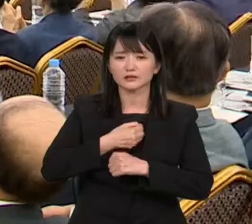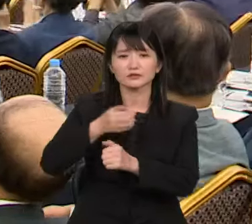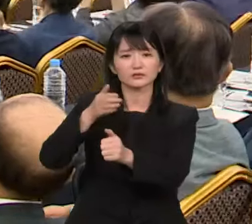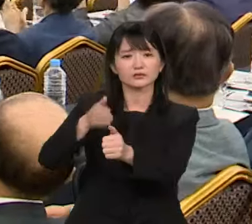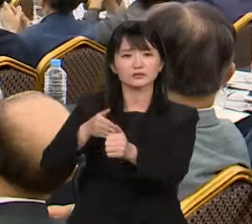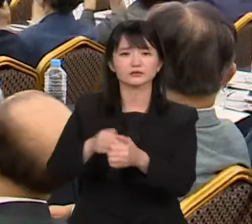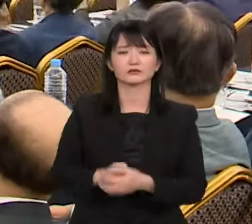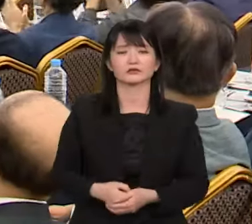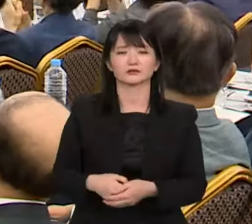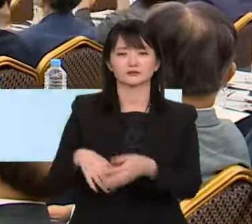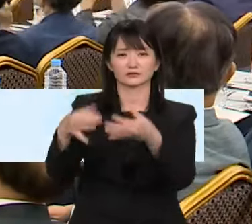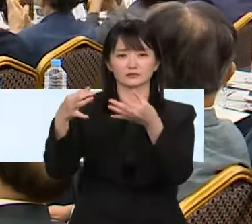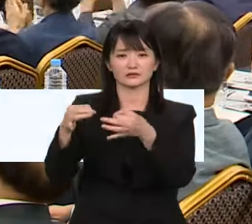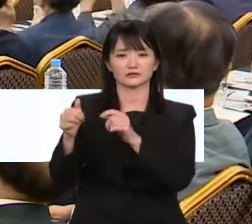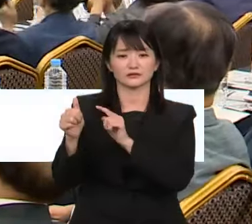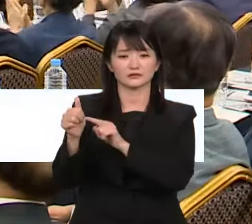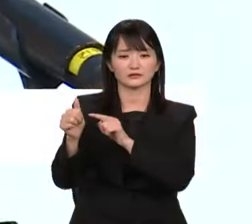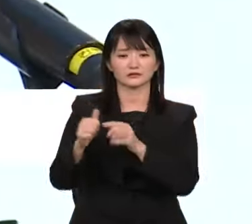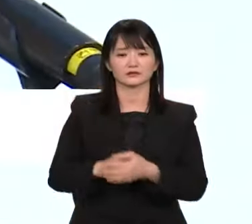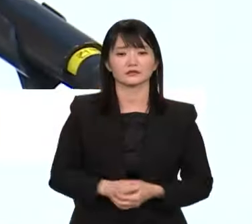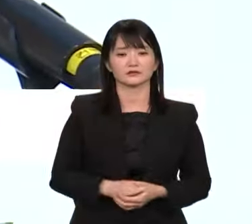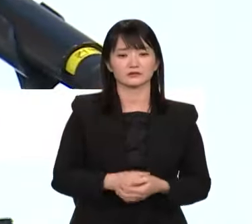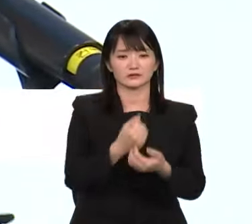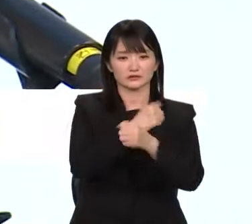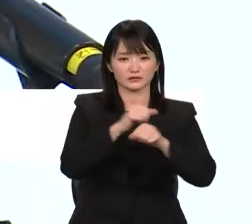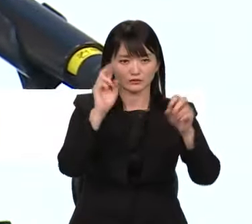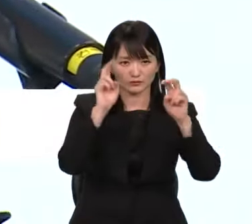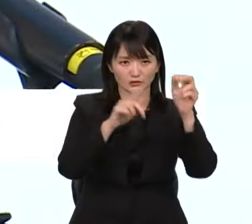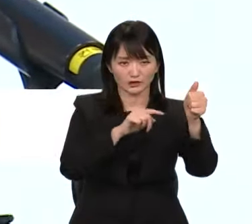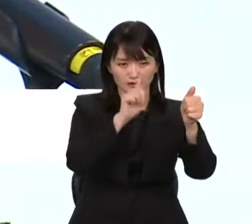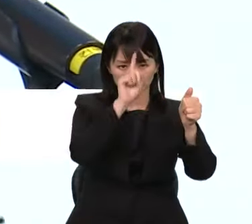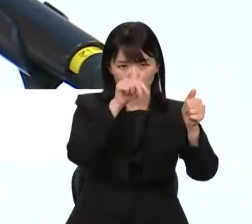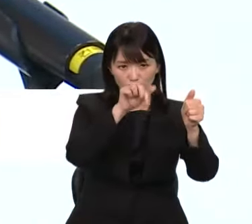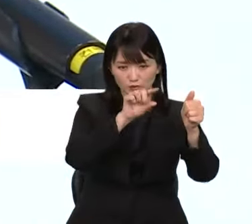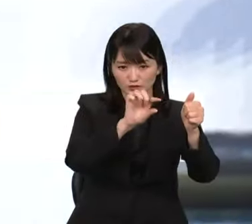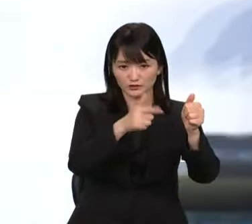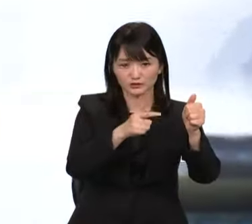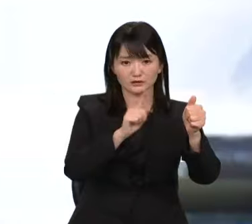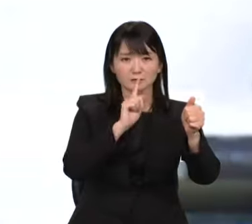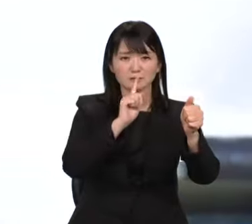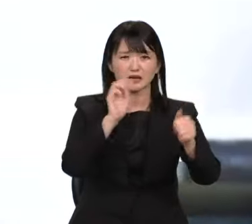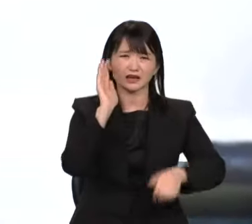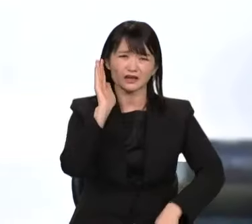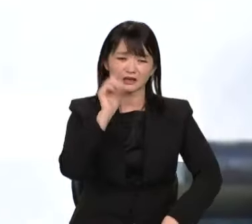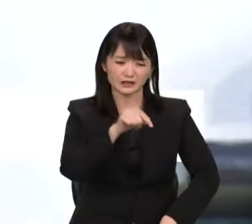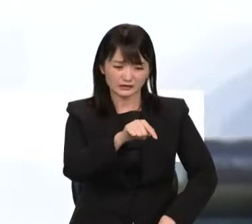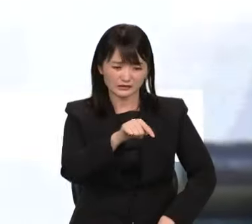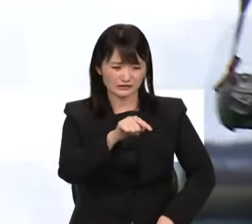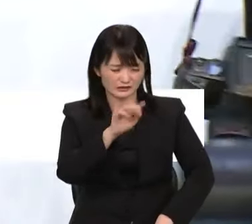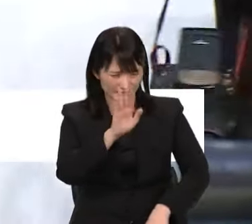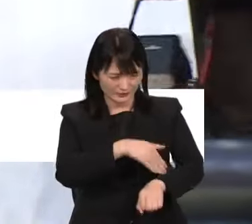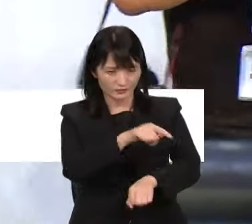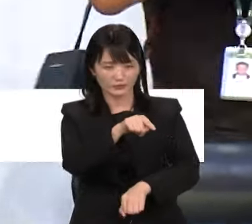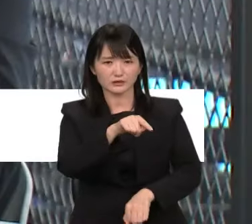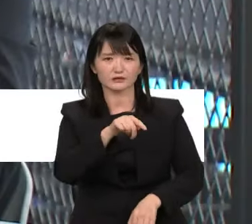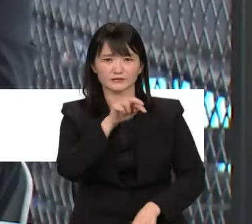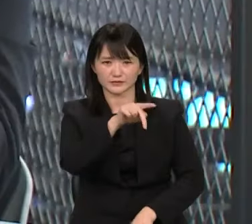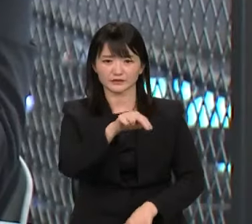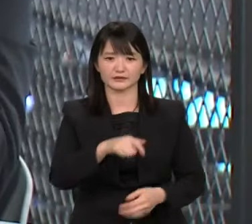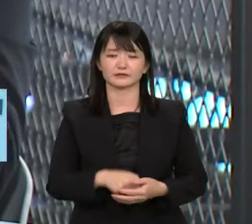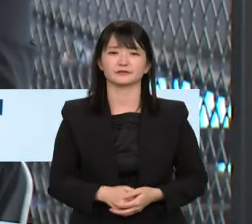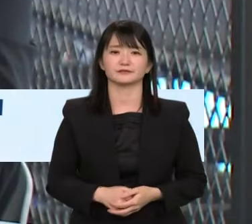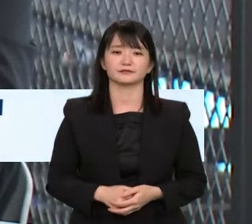김 총영사는 이 자리에서 이종찬 광복회장의 기념사를 두고 말 같지도 않다고 말해 논란이 된 바 있습니다. 김